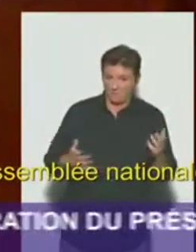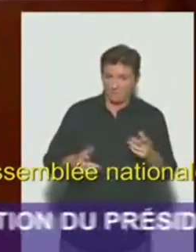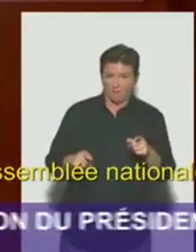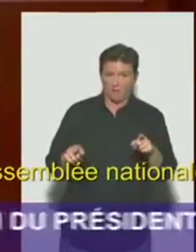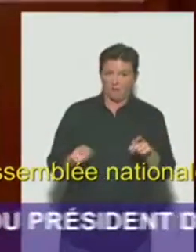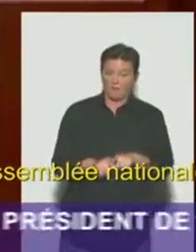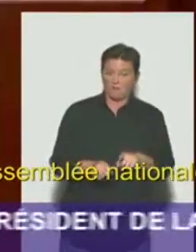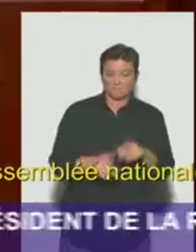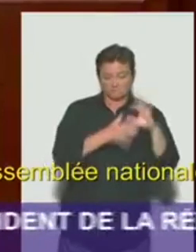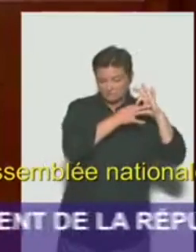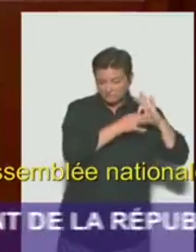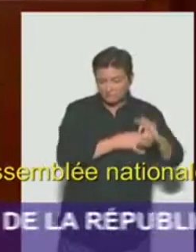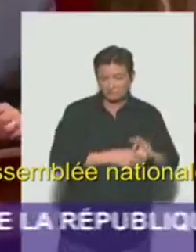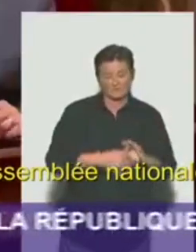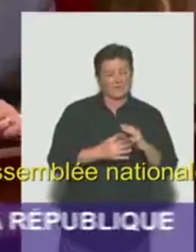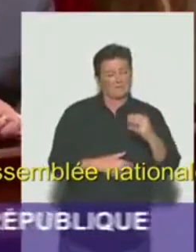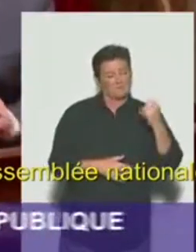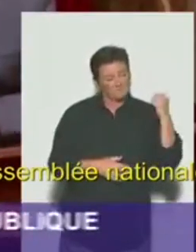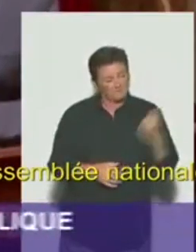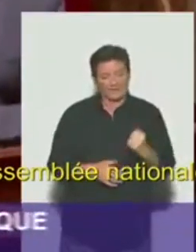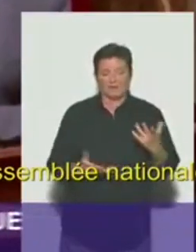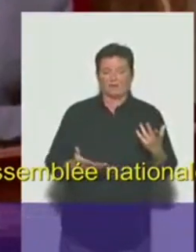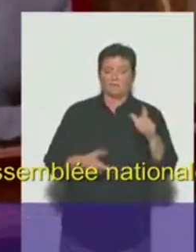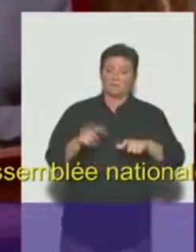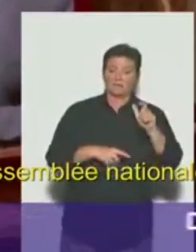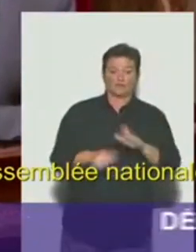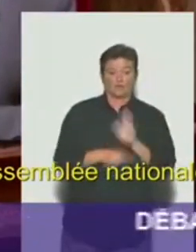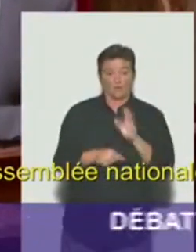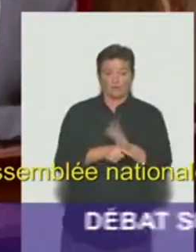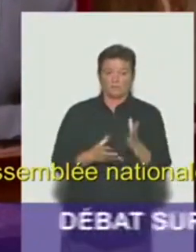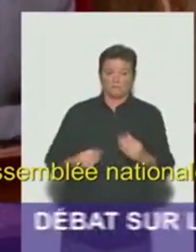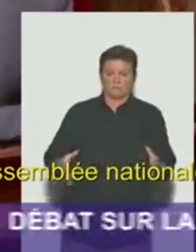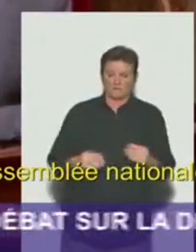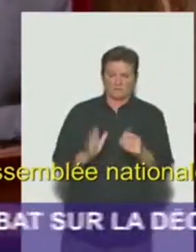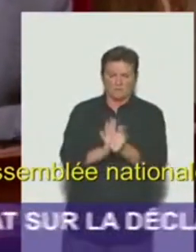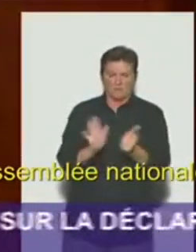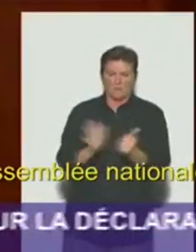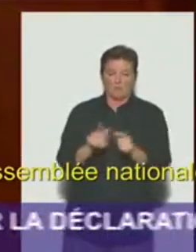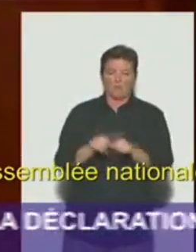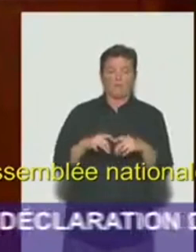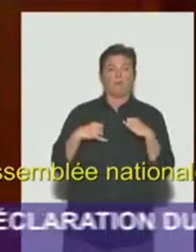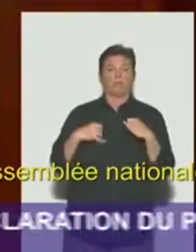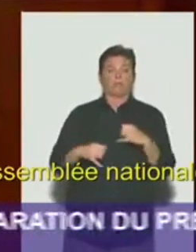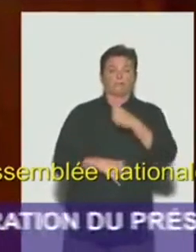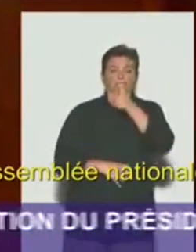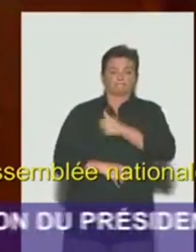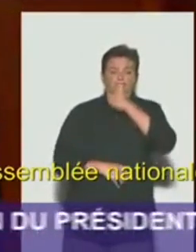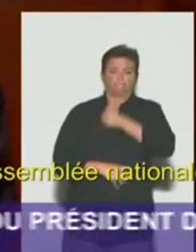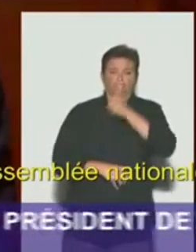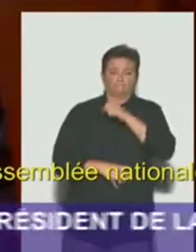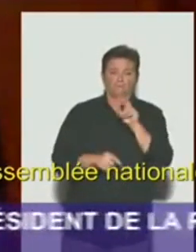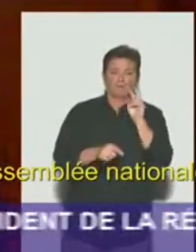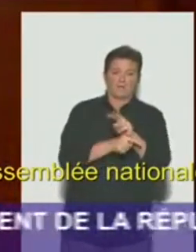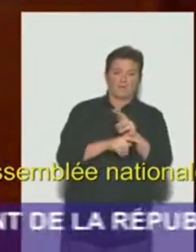une forme de continuité aggravée. Elle place les représentants du peuple dans un rôle passif de spectateurs du